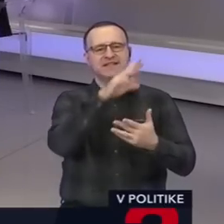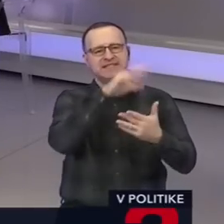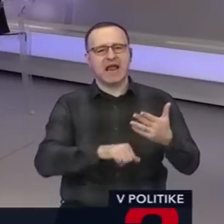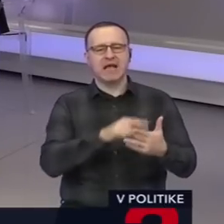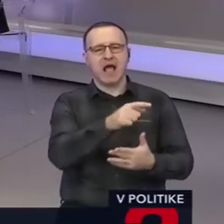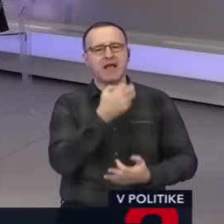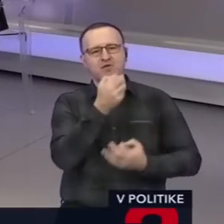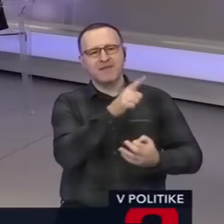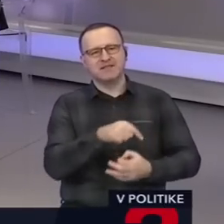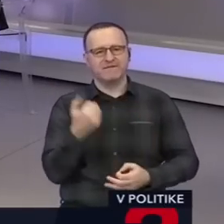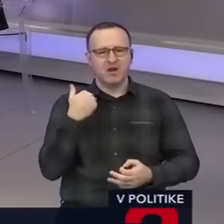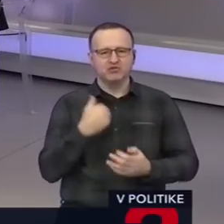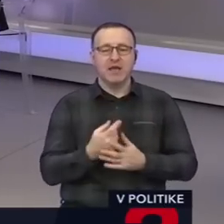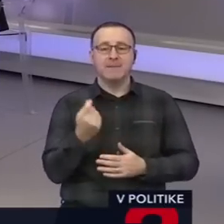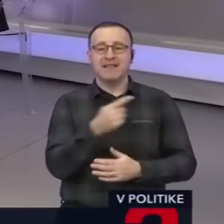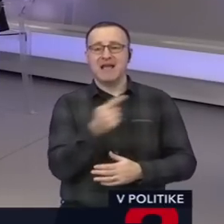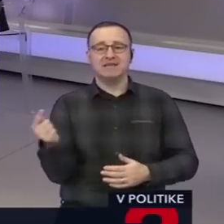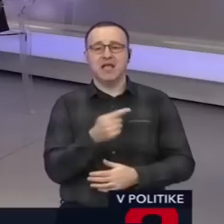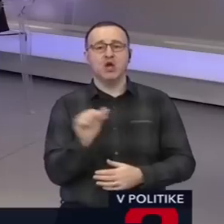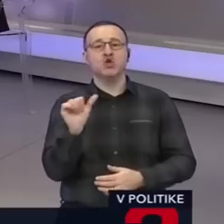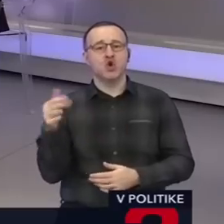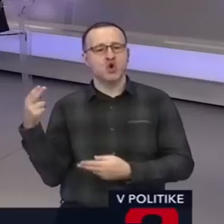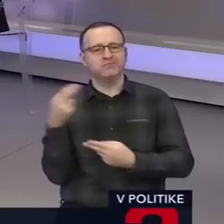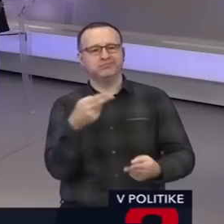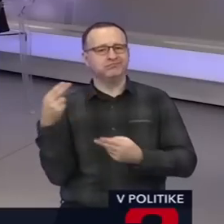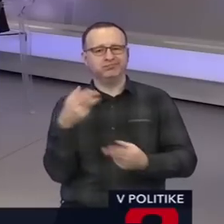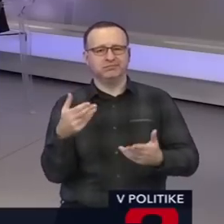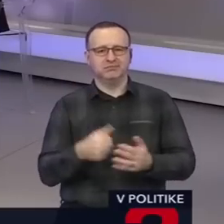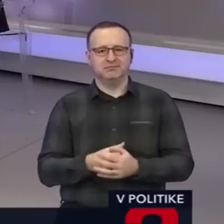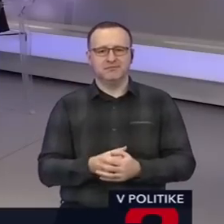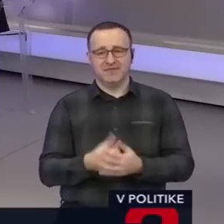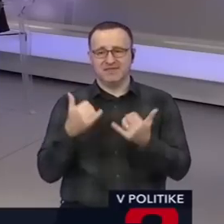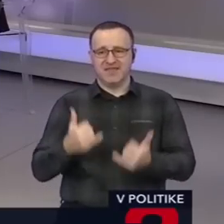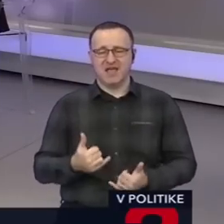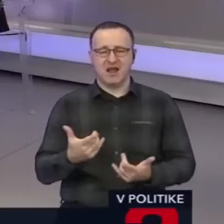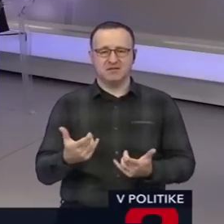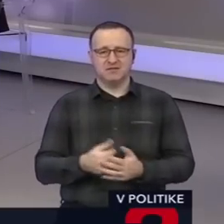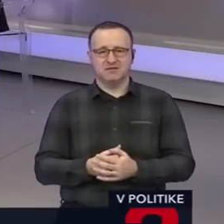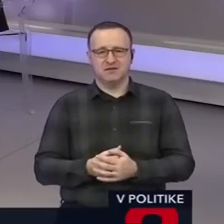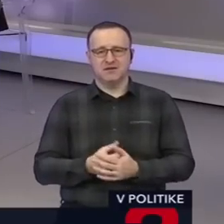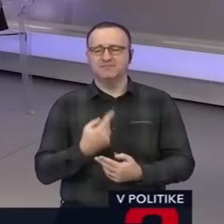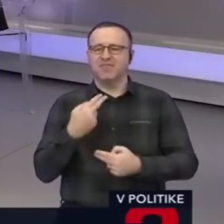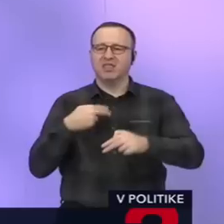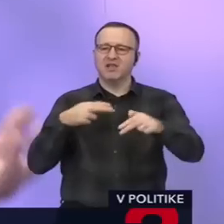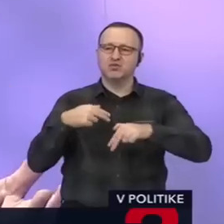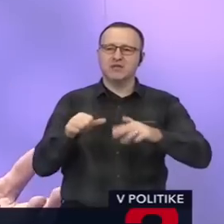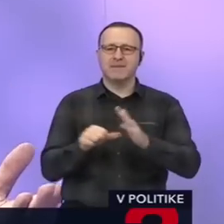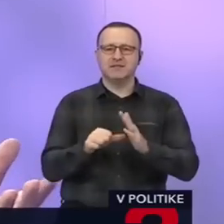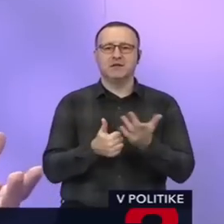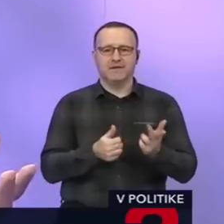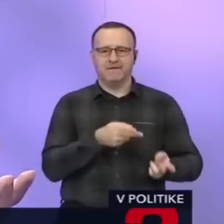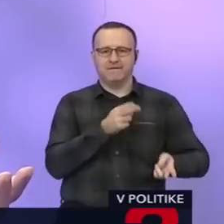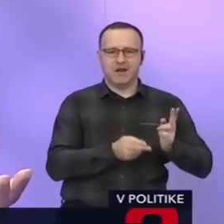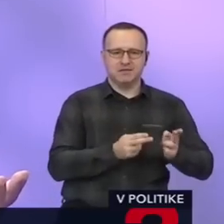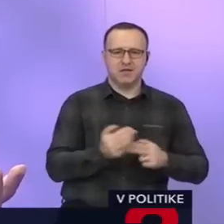vlastne toho... tej informácie ako produktu, a to je vlastne aj súčasnej propagandy. Takže vedie sa tu debata medzi napríklad Francúzskom